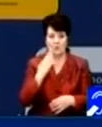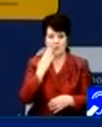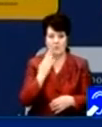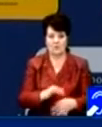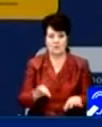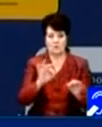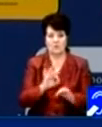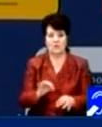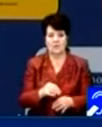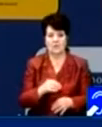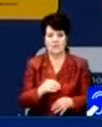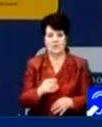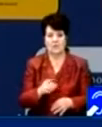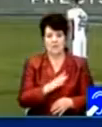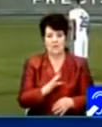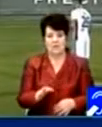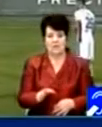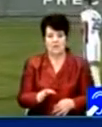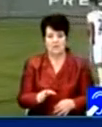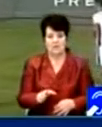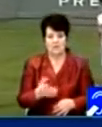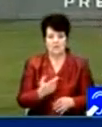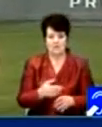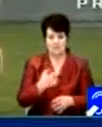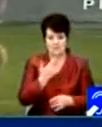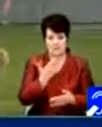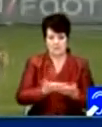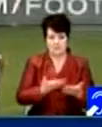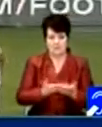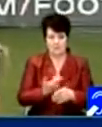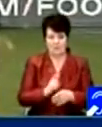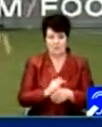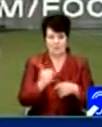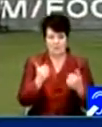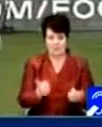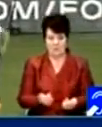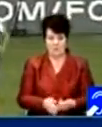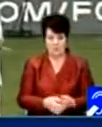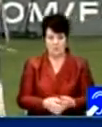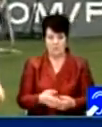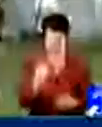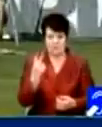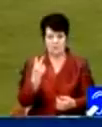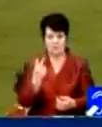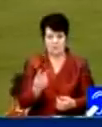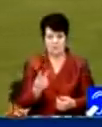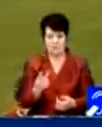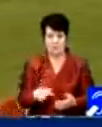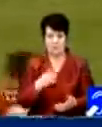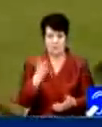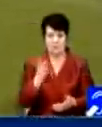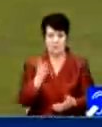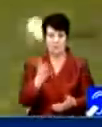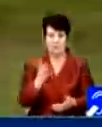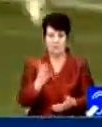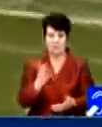jucător naturalizat la echipa națională. Noele clar a demonstrat că e un jucător foarte bun, dă o grămadă de goluri. Dar eu, ca suporter